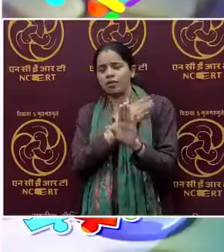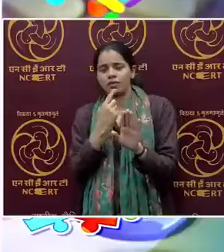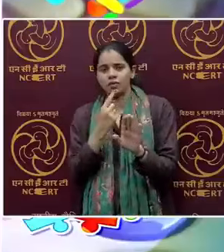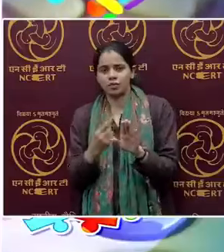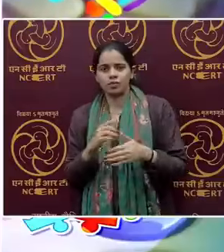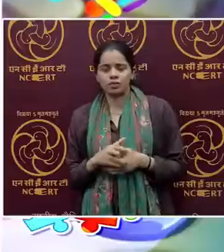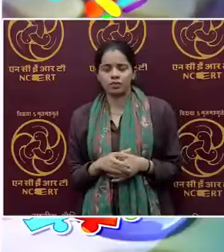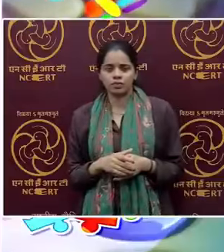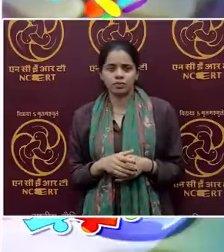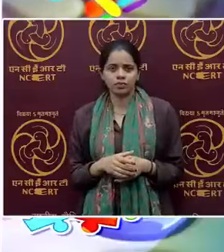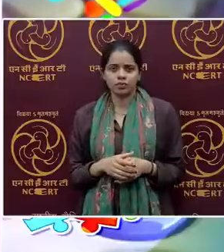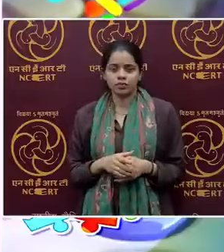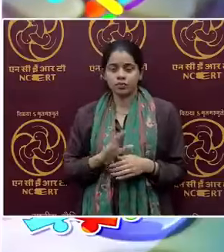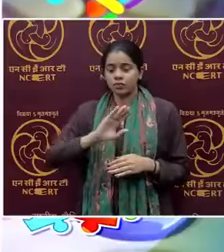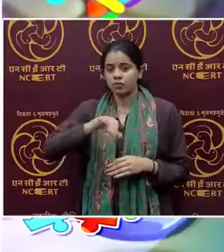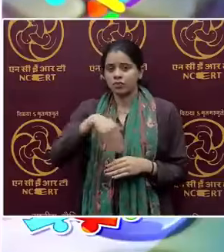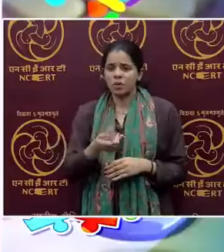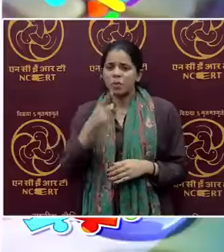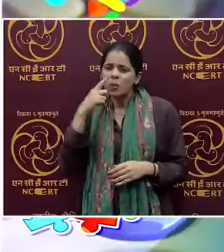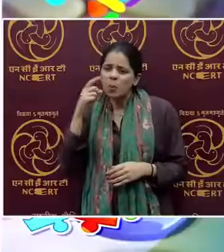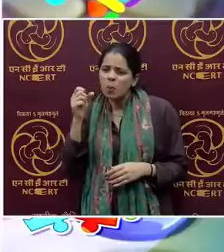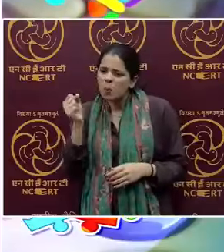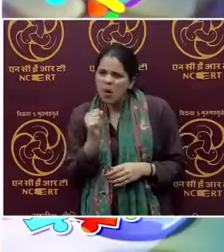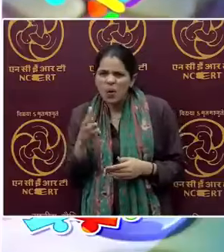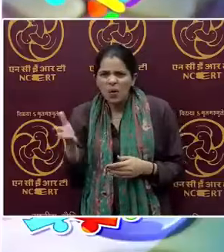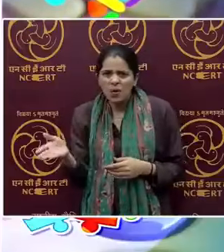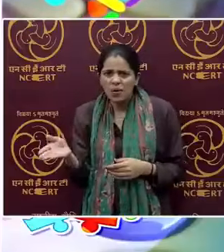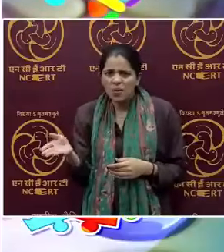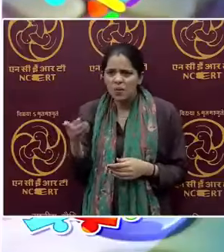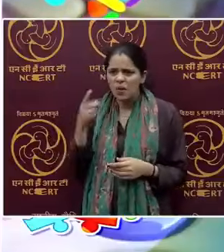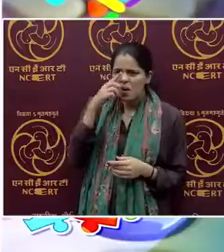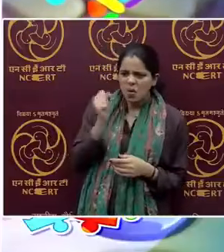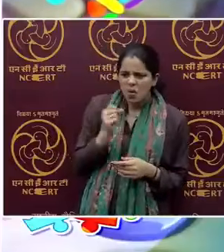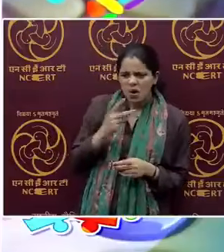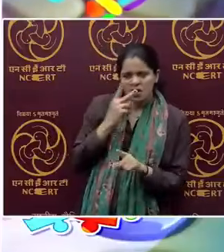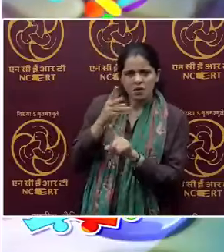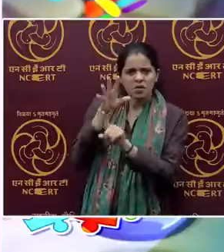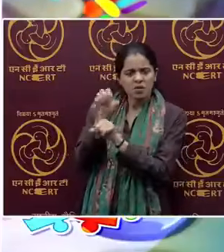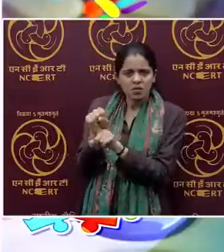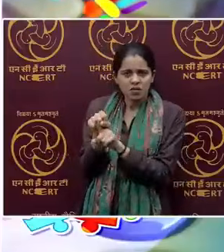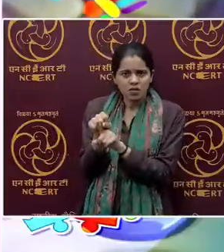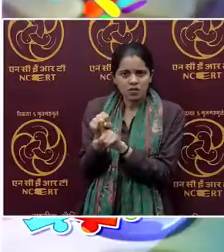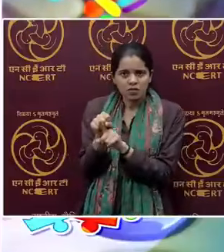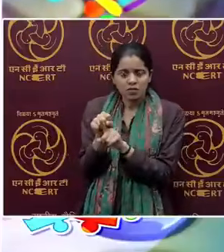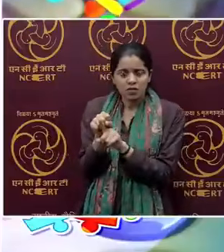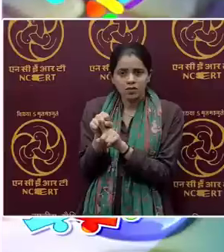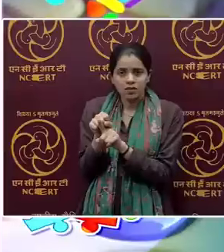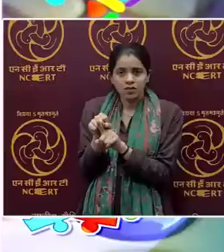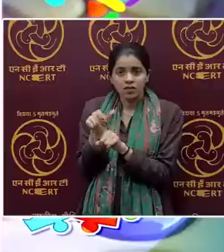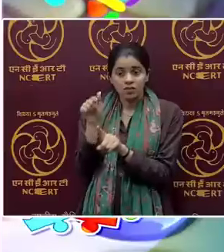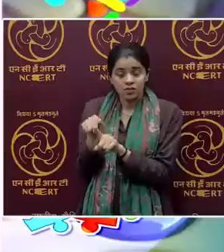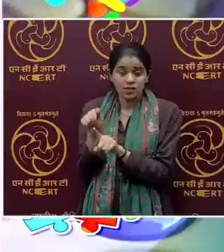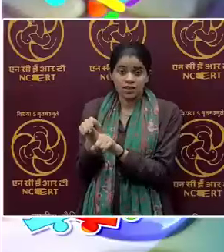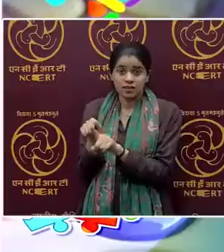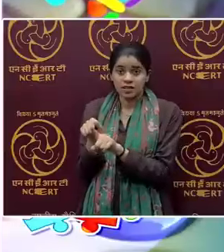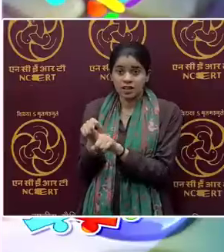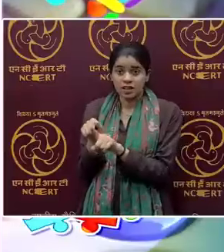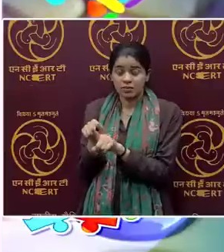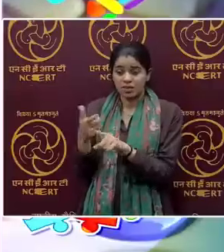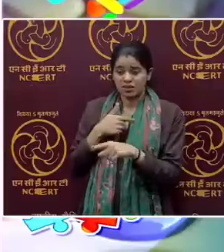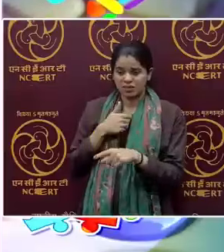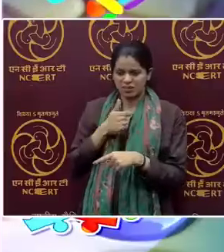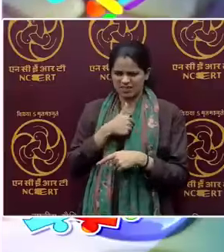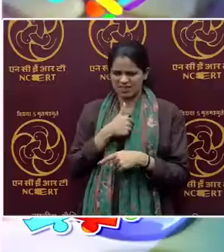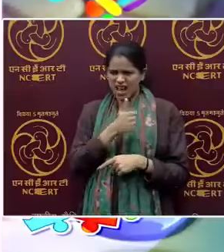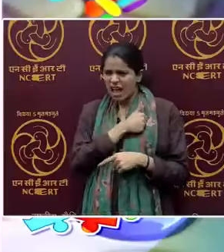that आप तो बहुत old हो, आपको देखकर लगता है आप old हो, right? Now, that would be considered extremely rude in